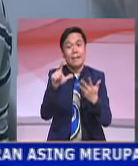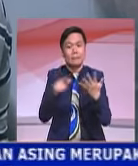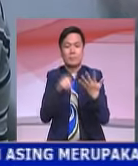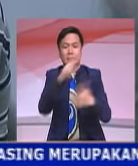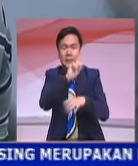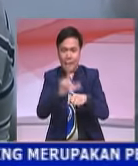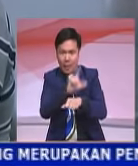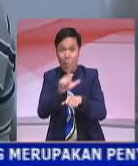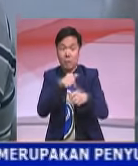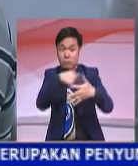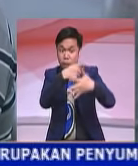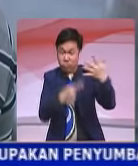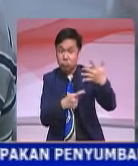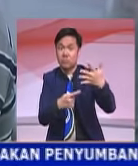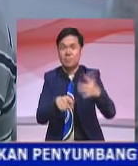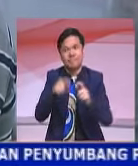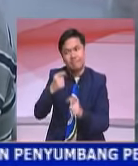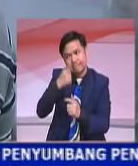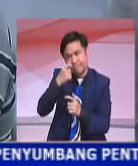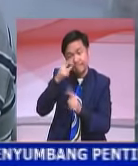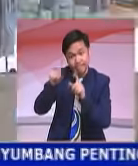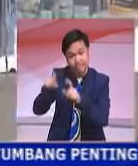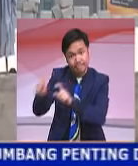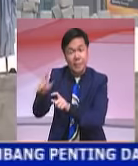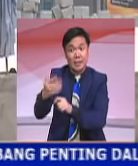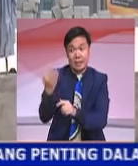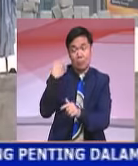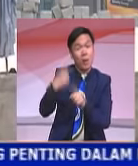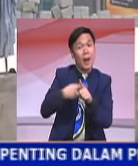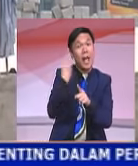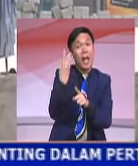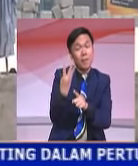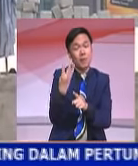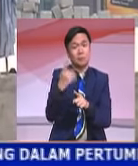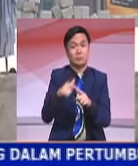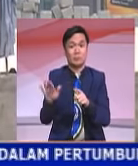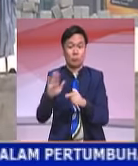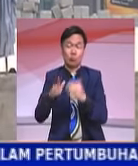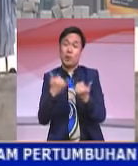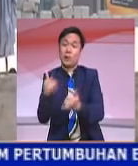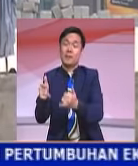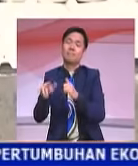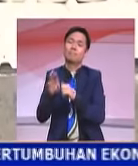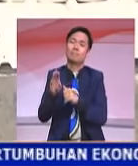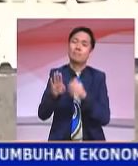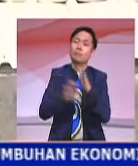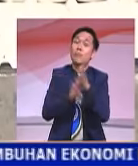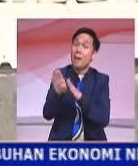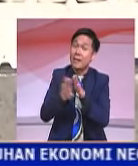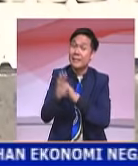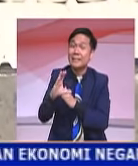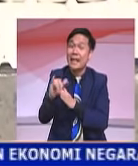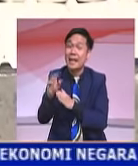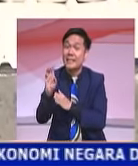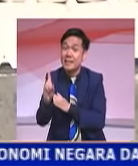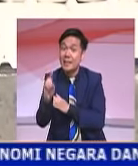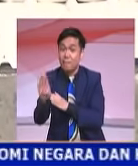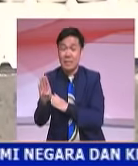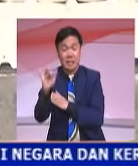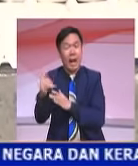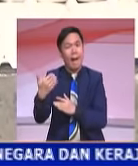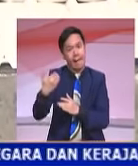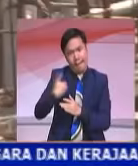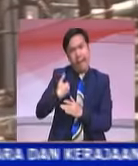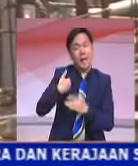Labuan. Sementara itu, sejak 20 April lepas, anggota penguatkuasa Lembaga Pembangunan Industri Pembinaan Malaysia CIDB